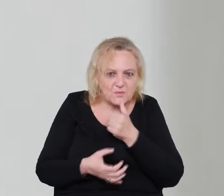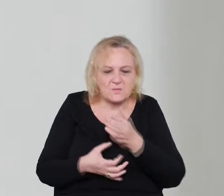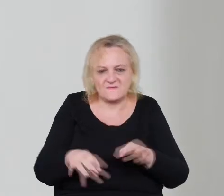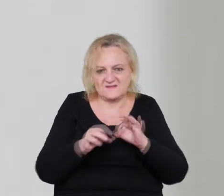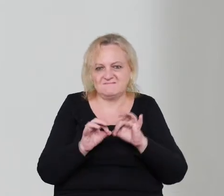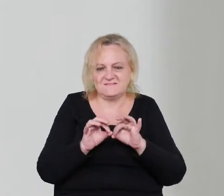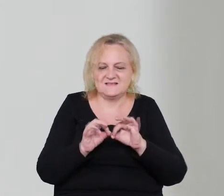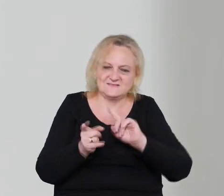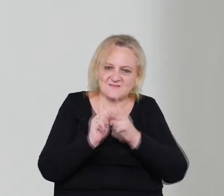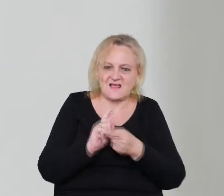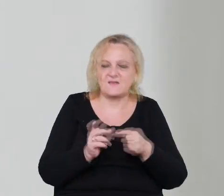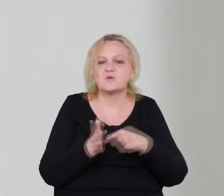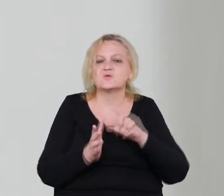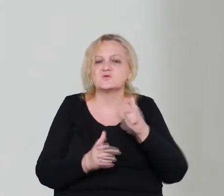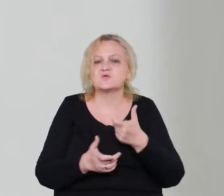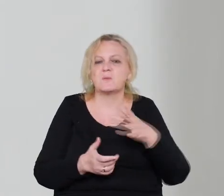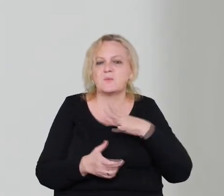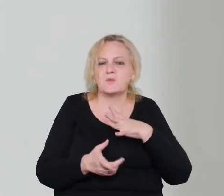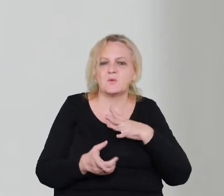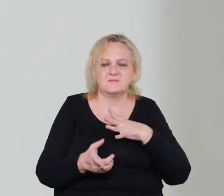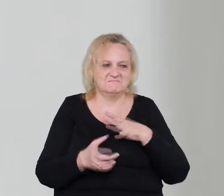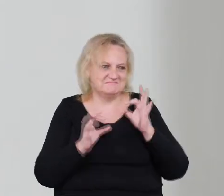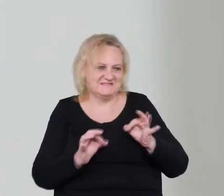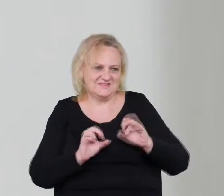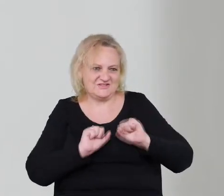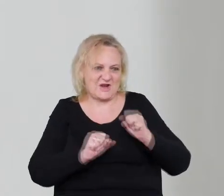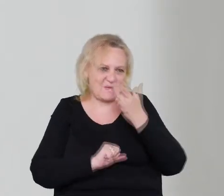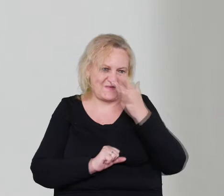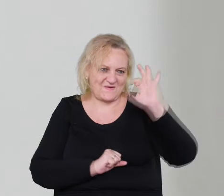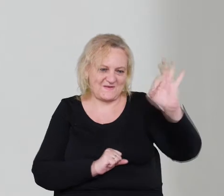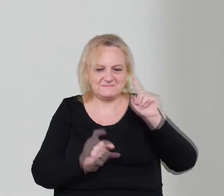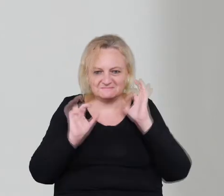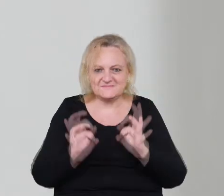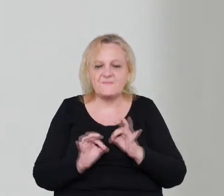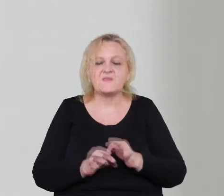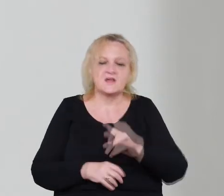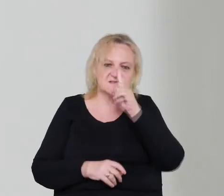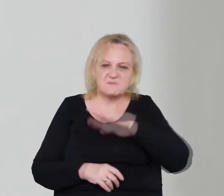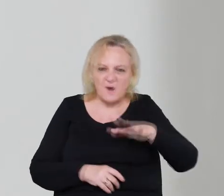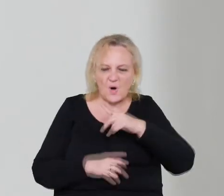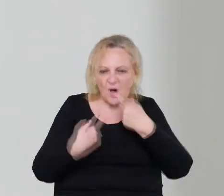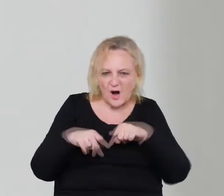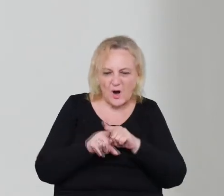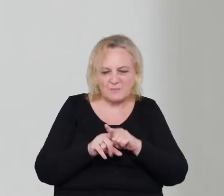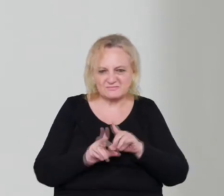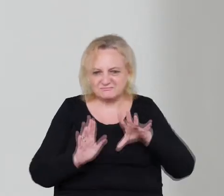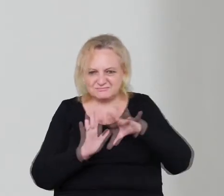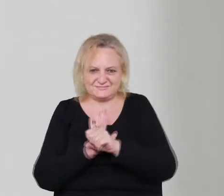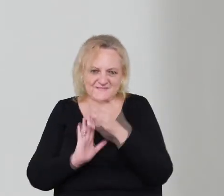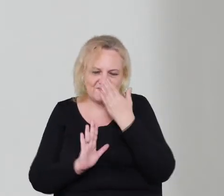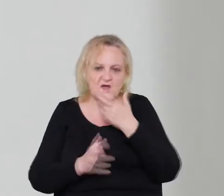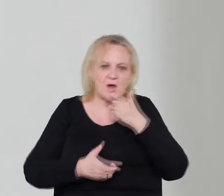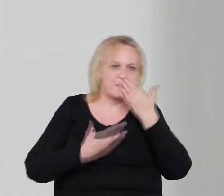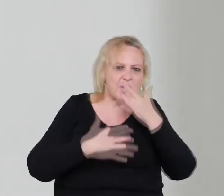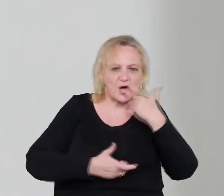złamania To jest coś co też manewry wybitny rosyjski czyli łamiemy społeczeństwo obywatelskie do końca pokazujemy